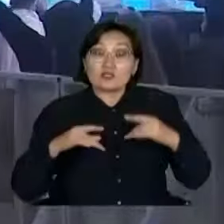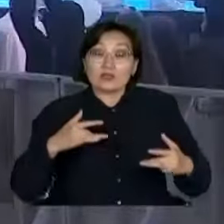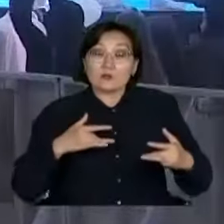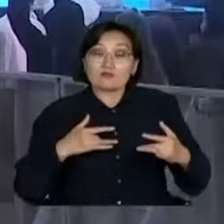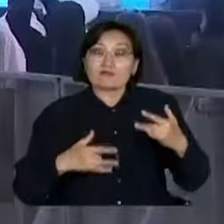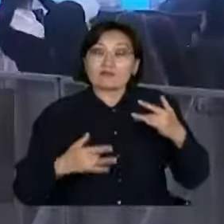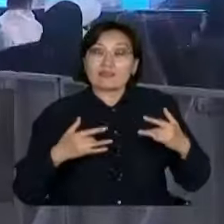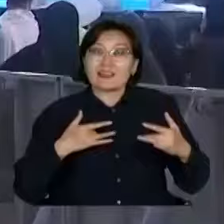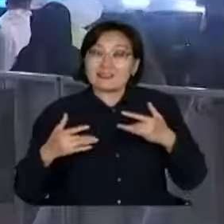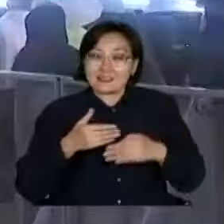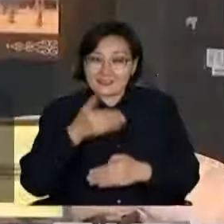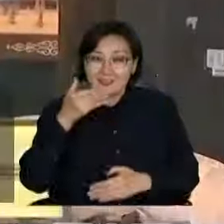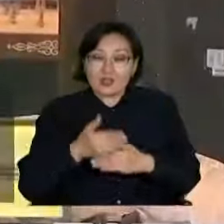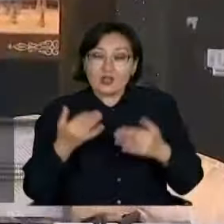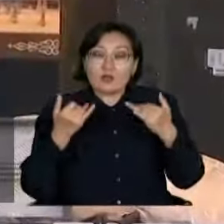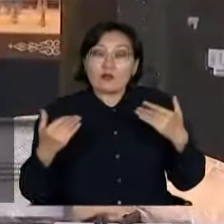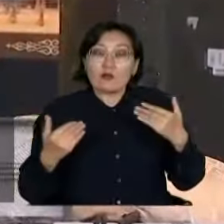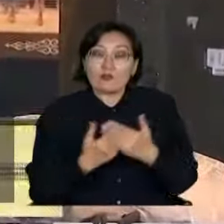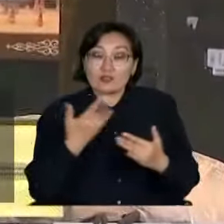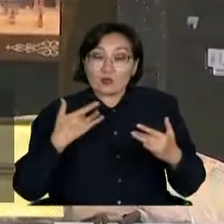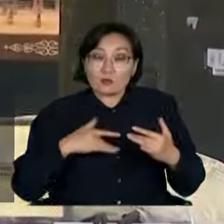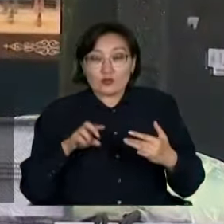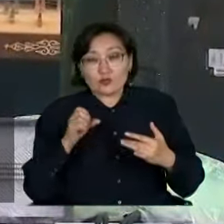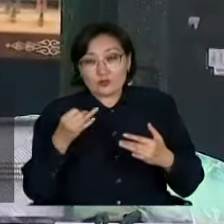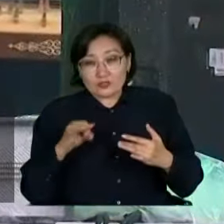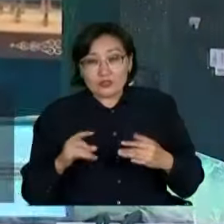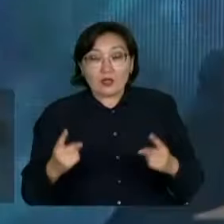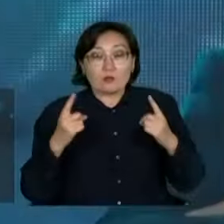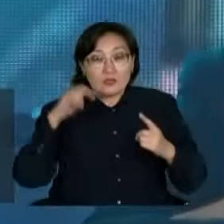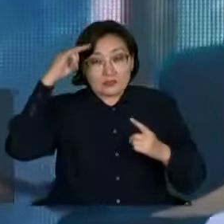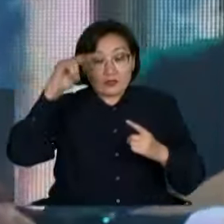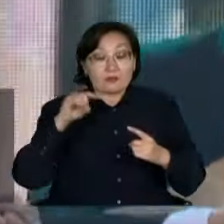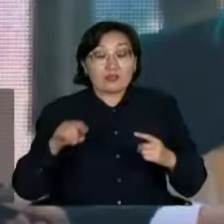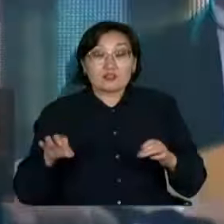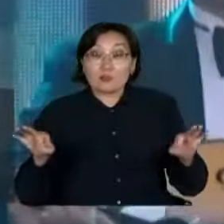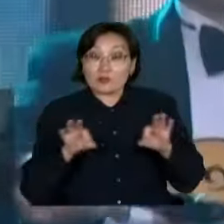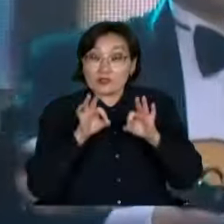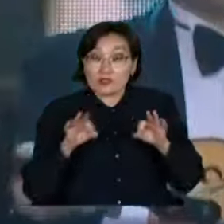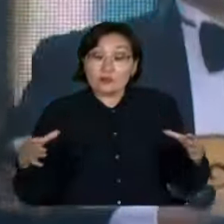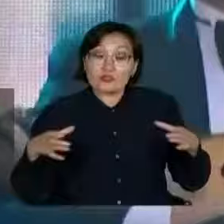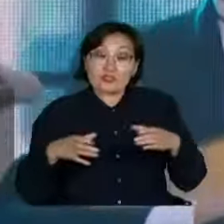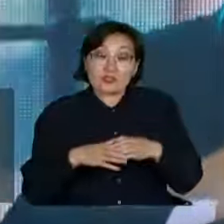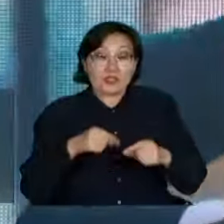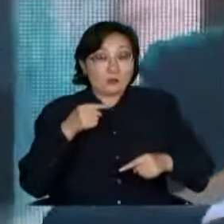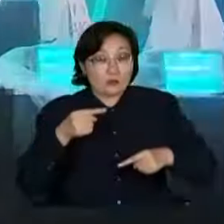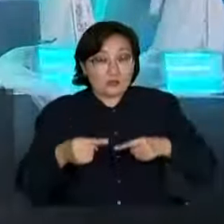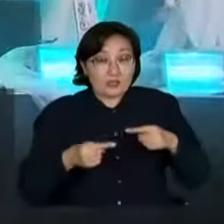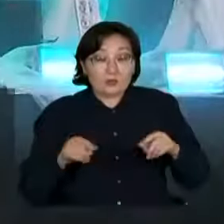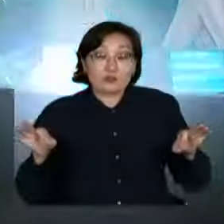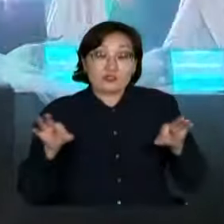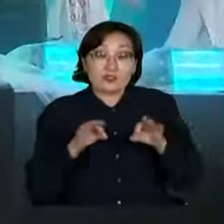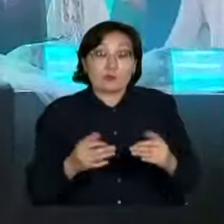«Замановый домбра». Жители насладились исполнением кюев великих казахстанских композиторов. Шоу объединило традиционные